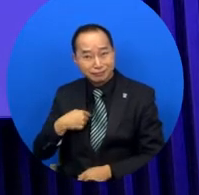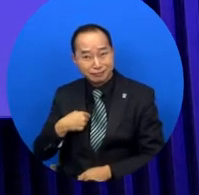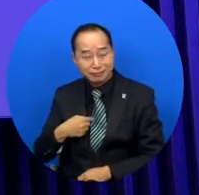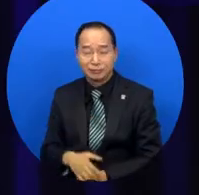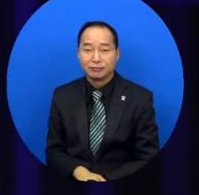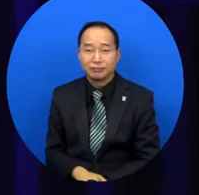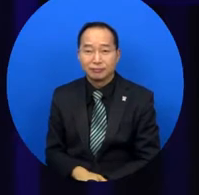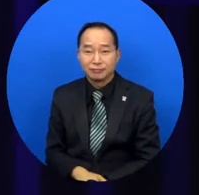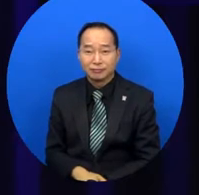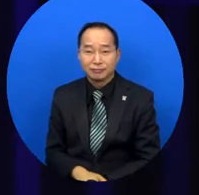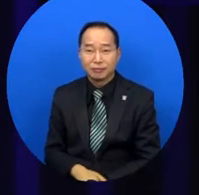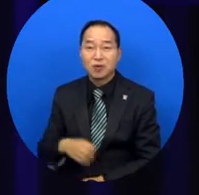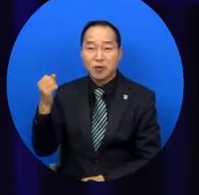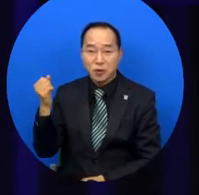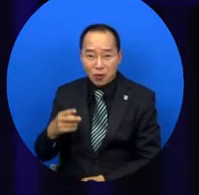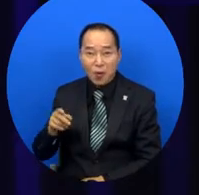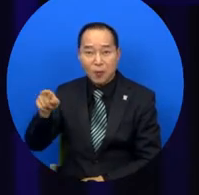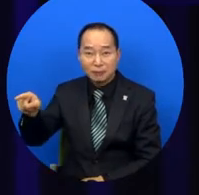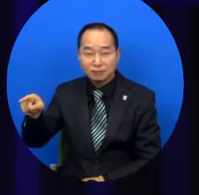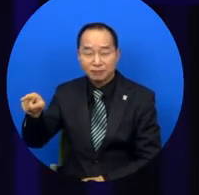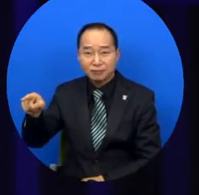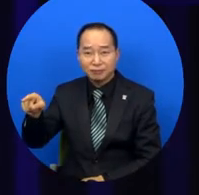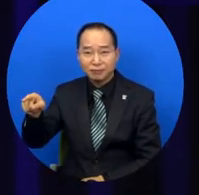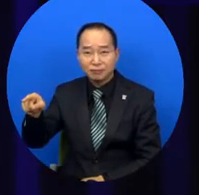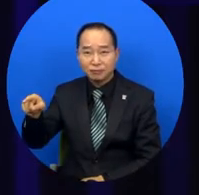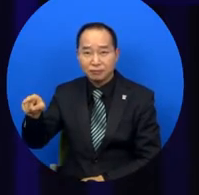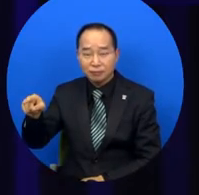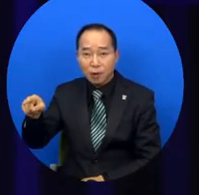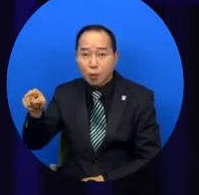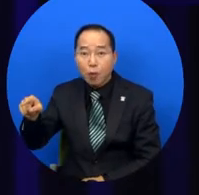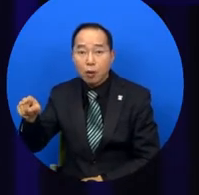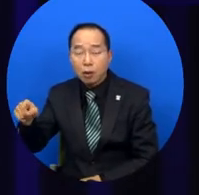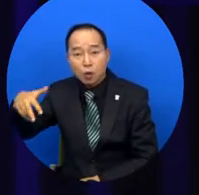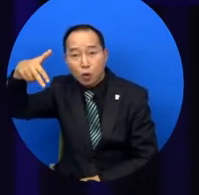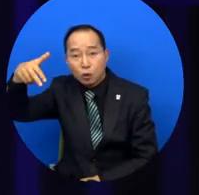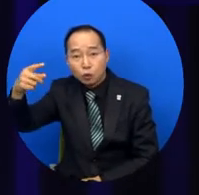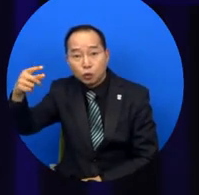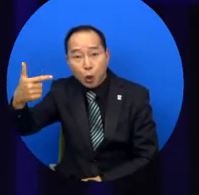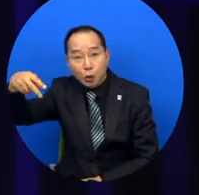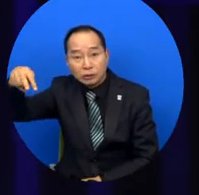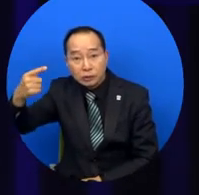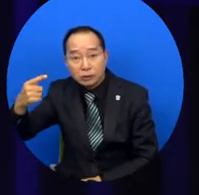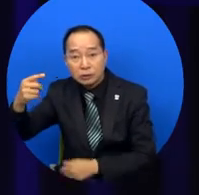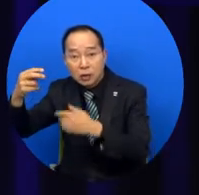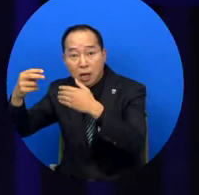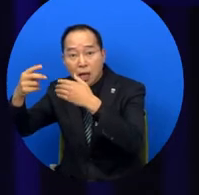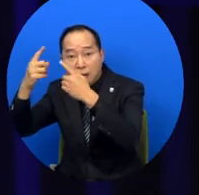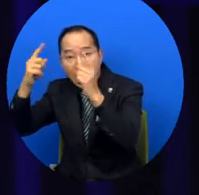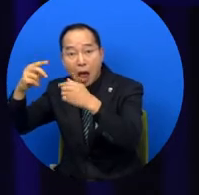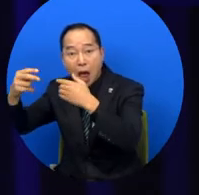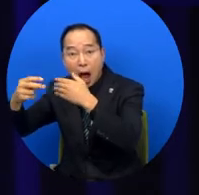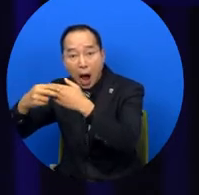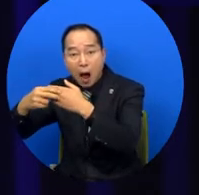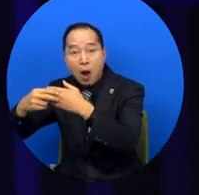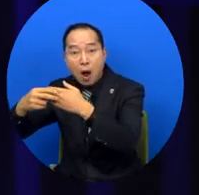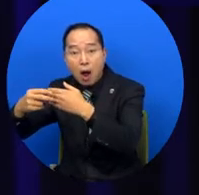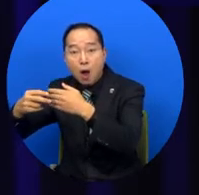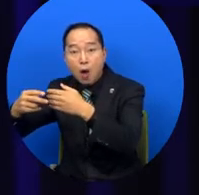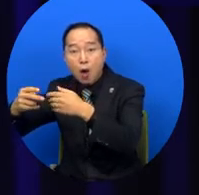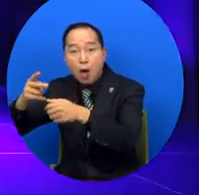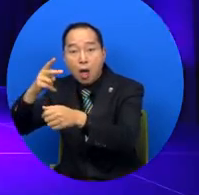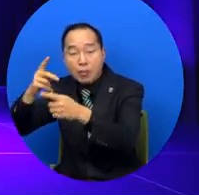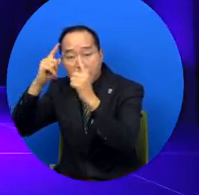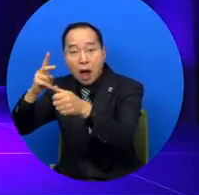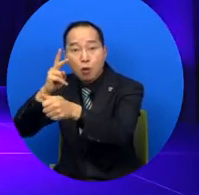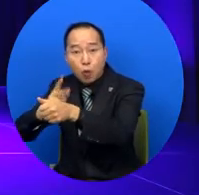예? 근데 제가 또 그러면 어떻게 이 자리에 존스 홉킨스 교수가 어떻게 되셨어요? 이렇게 많이